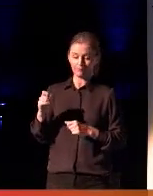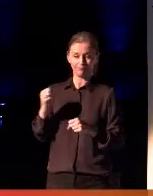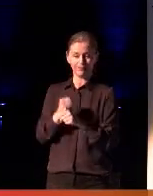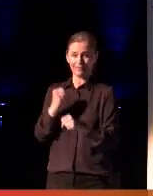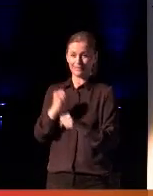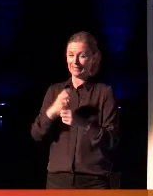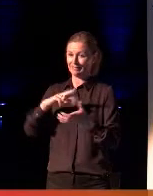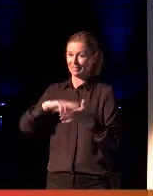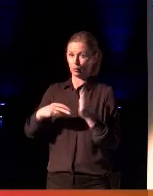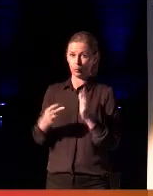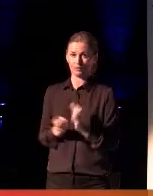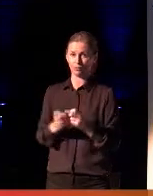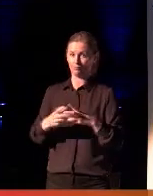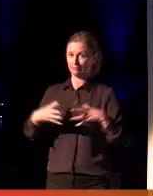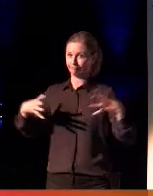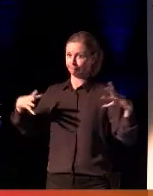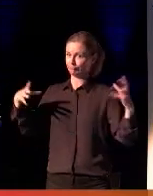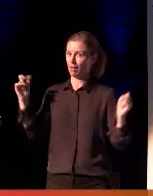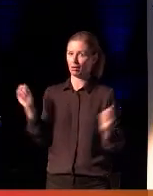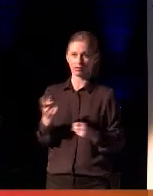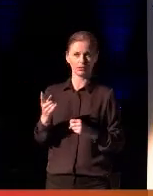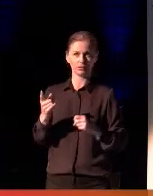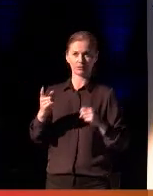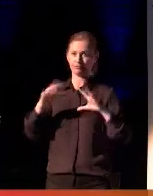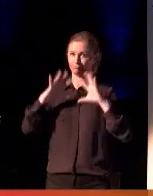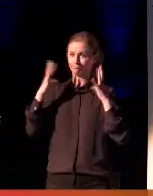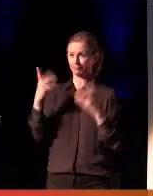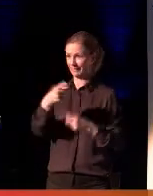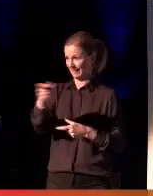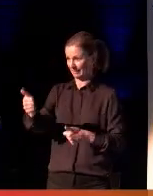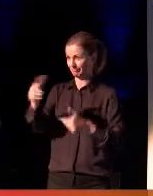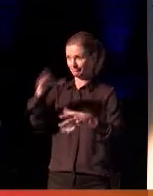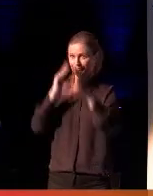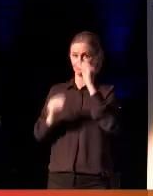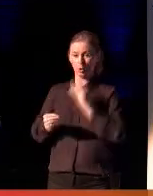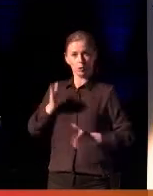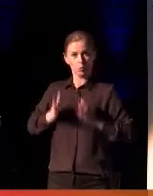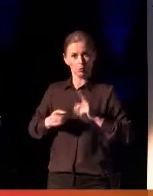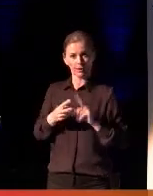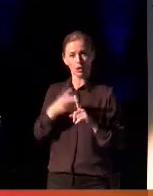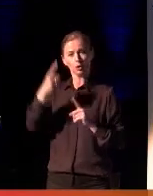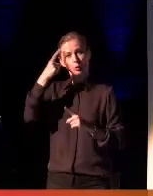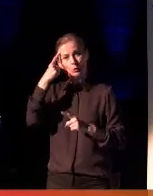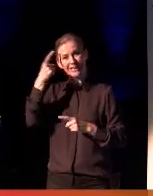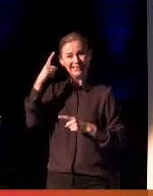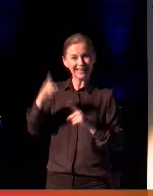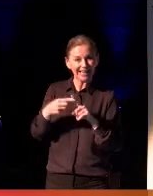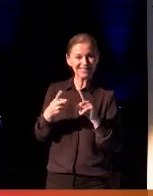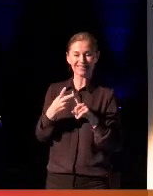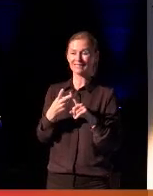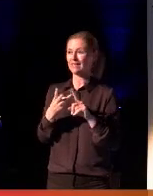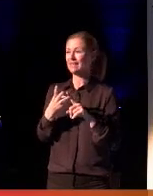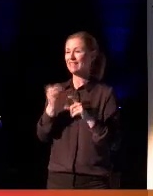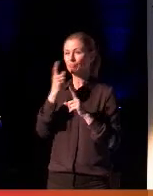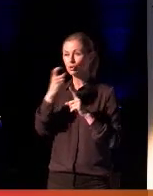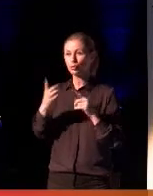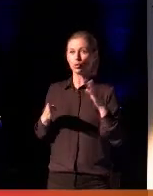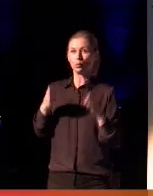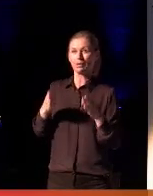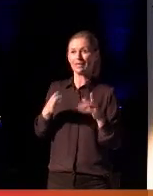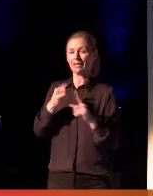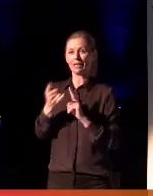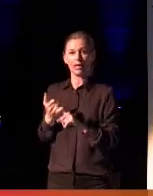teknologisk utvikling der ute. Det får dere med dere. Det roboter, det kunstig intelligens, det informasjonsrobotikk,